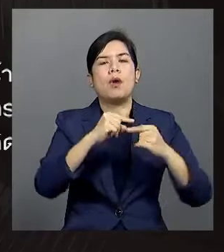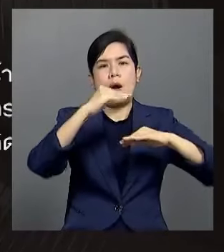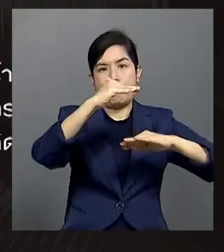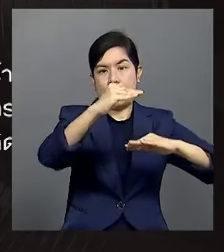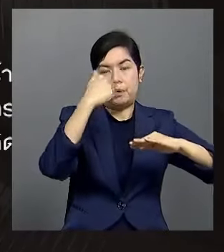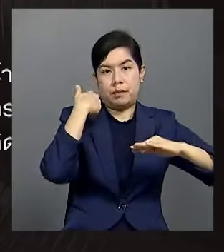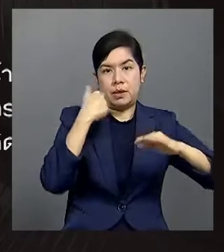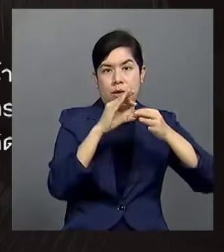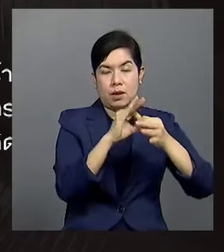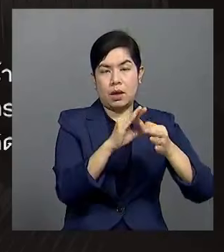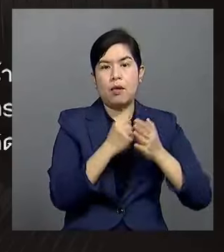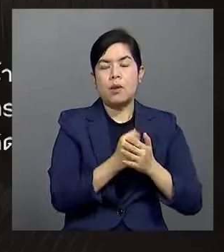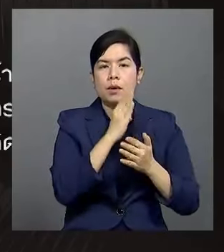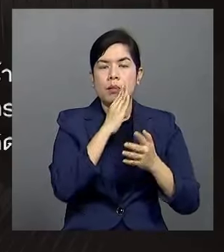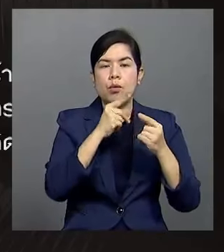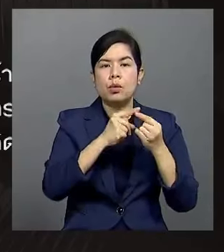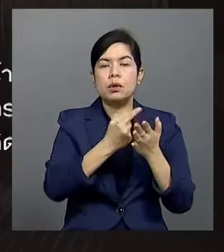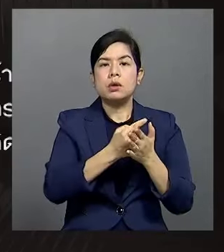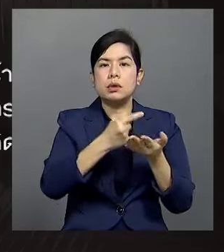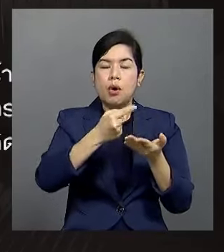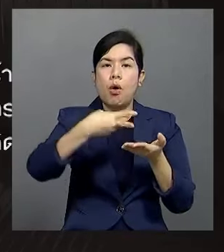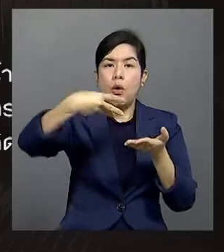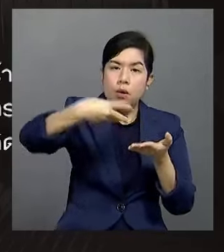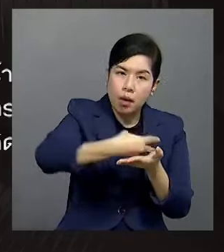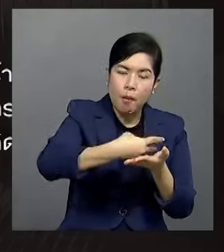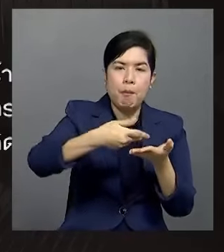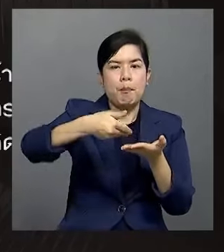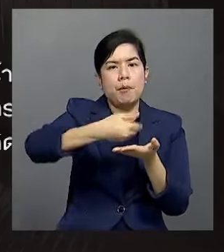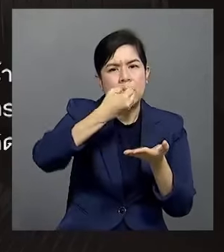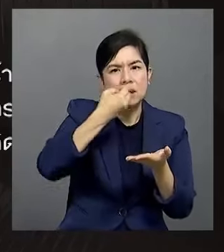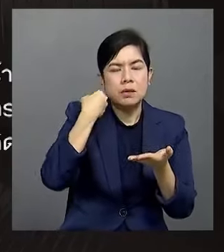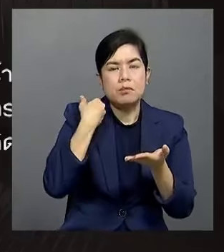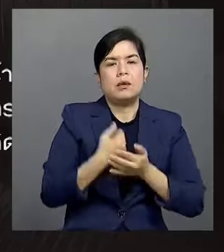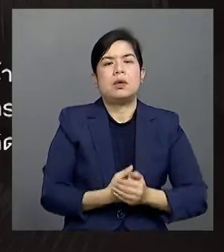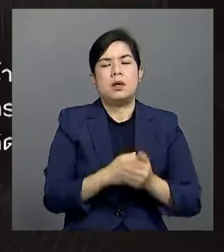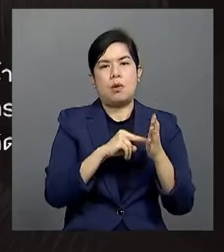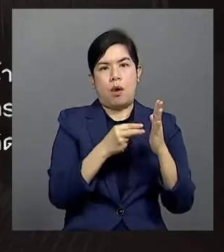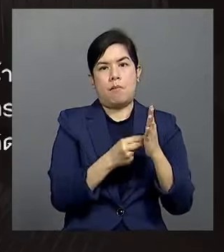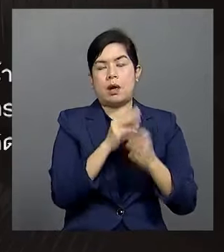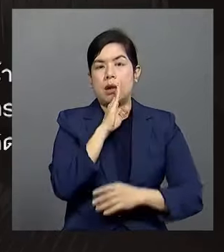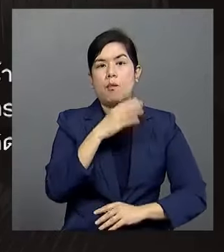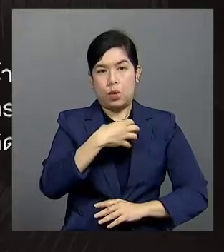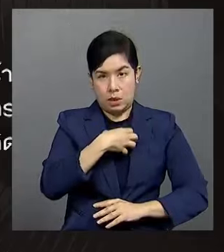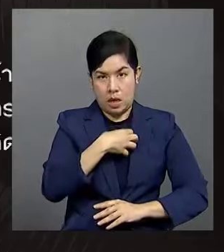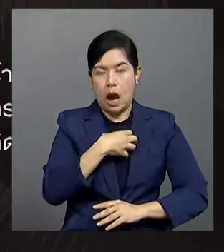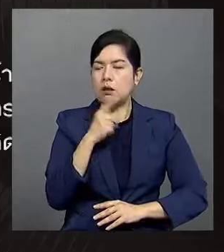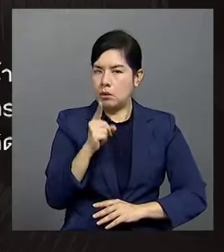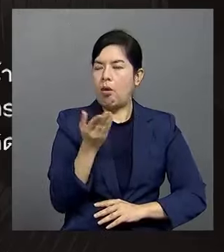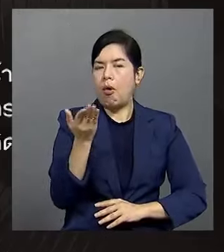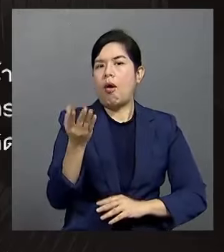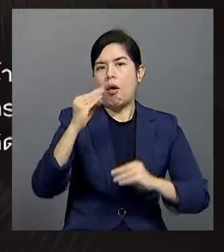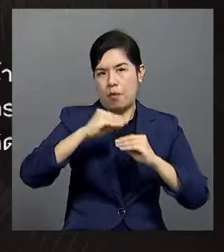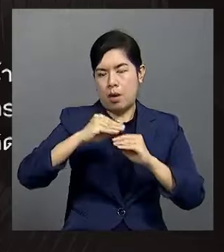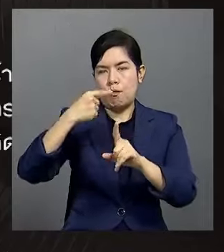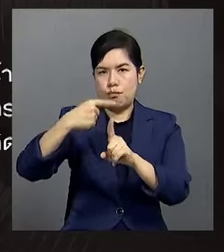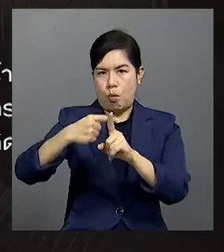อนซ่อมมีดพลาสติกหากต้องการต้องขอและเสียเงินเพิ่มแพลตฟอร์มต้องช่ว